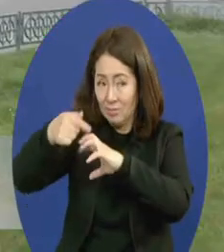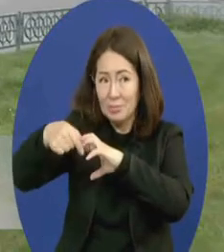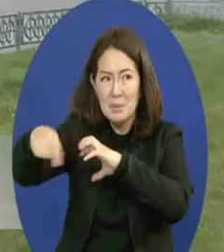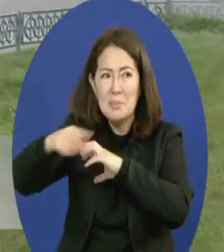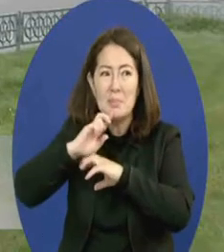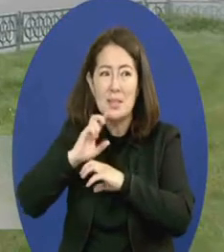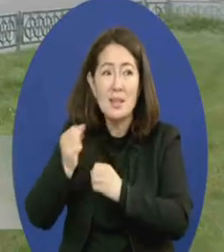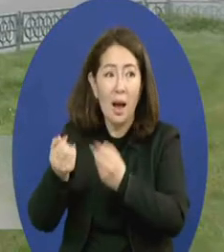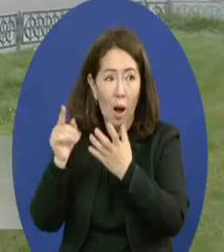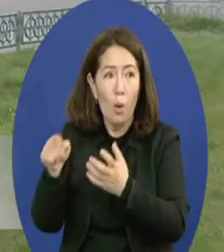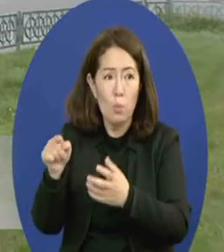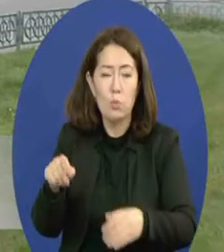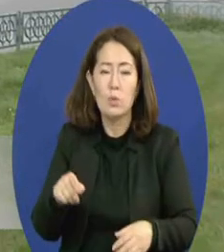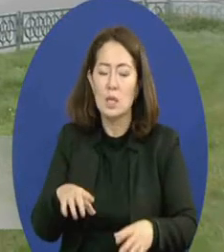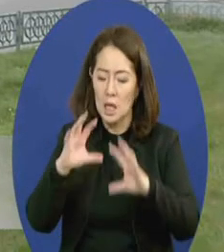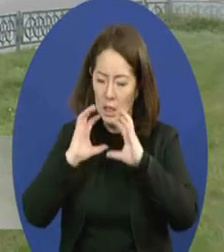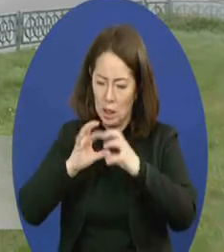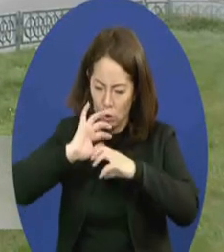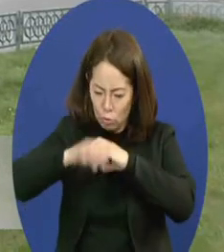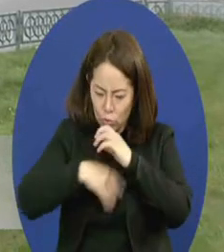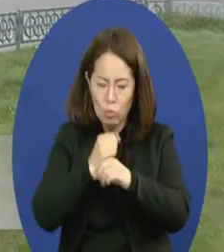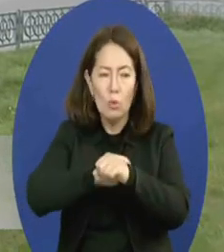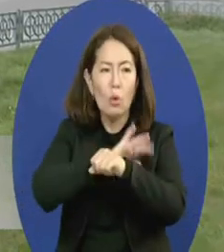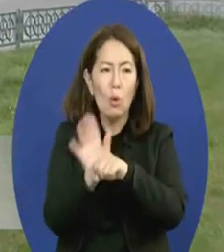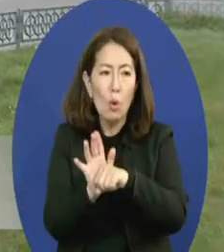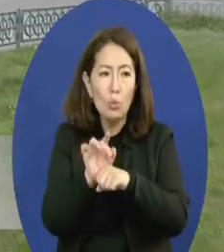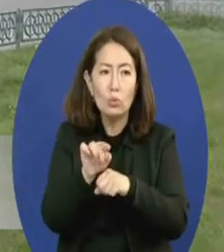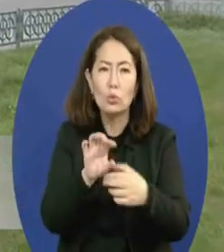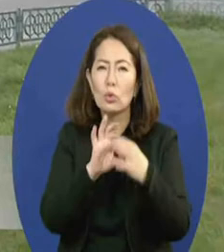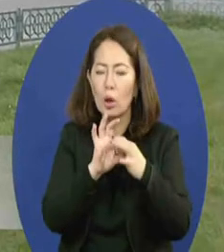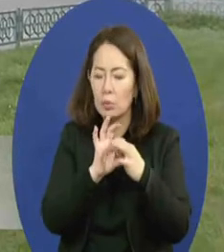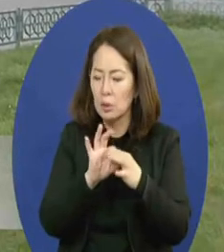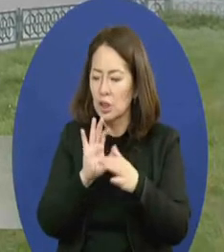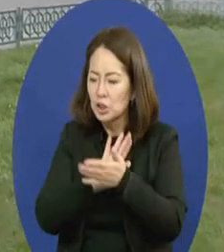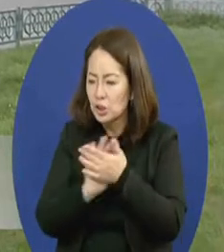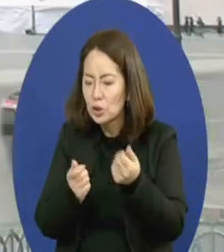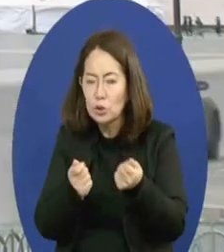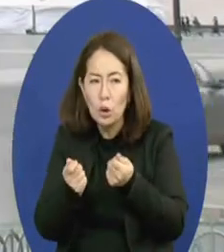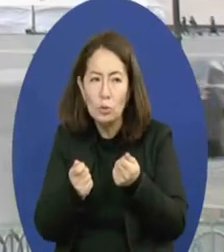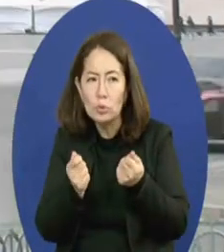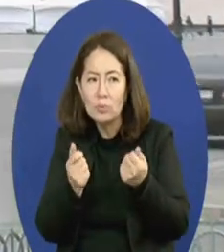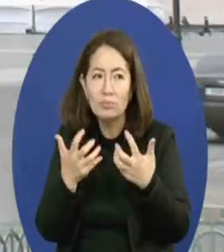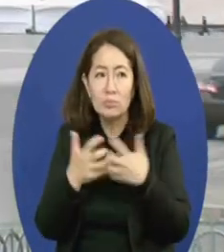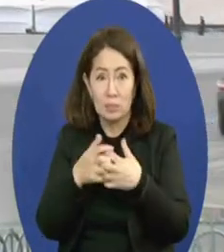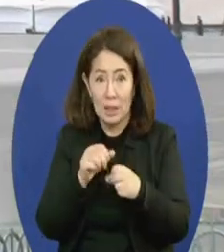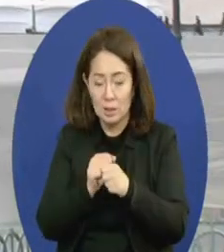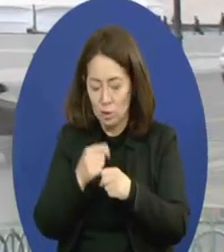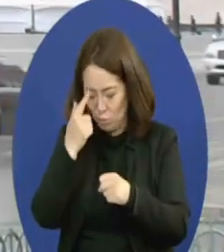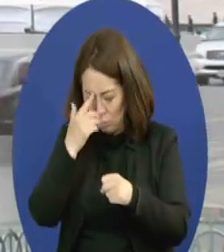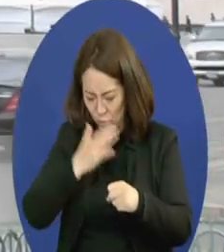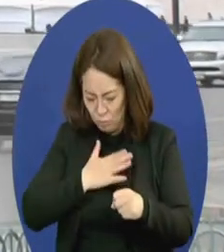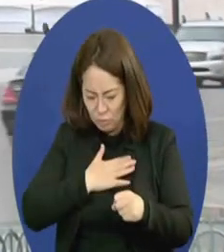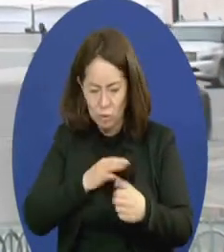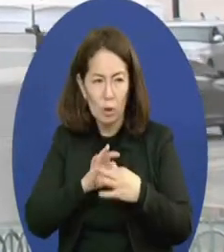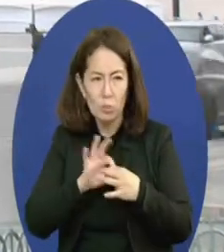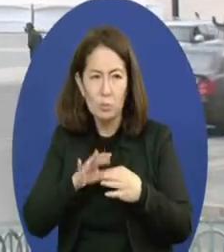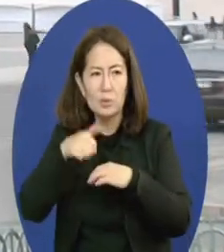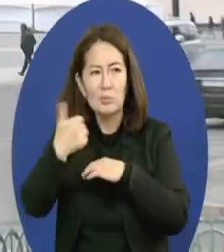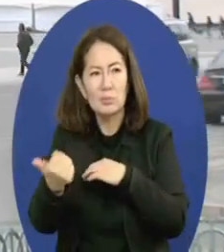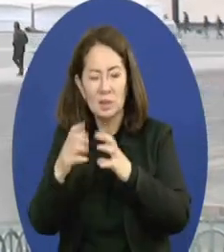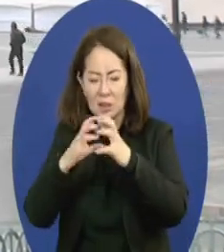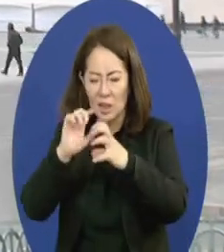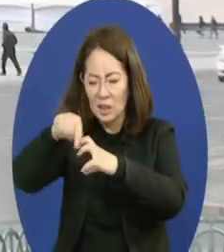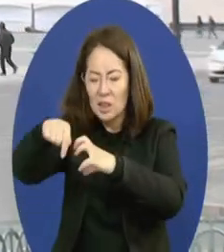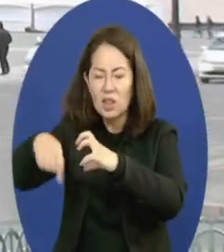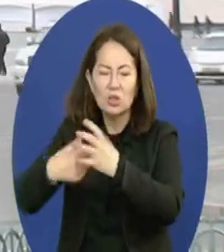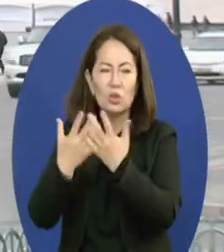байдал. Дэлхийн нийтээр цар тахлын хүнд нөхцөлд шин зохицуулалтаар ажилласаар байна. Зөвхөн монголчуудаас хамаарахгүй асуудал гадна талдаа болж байгаа